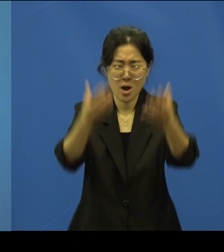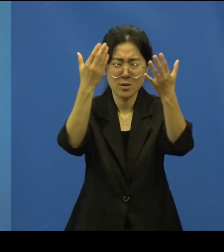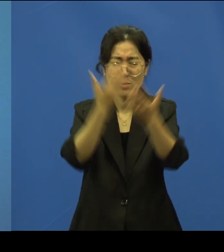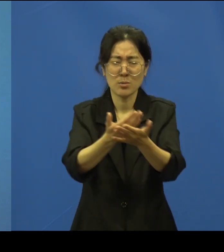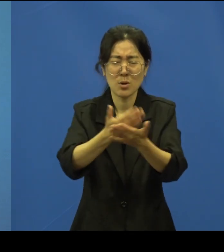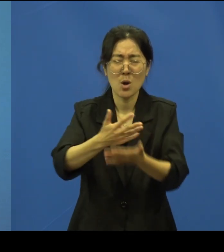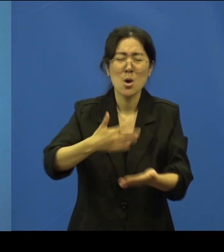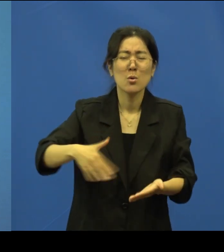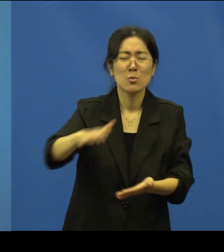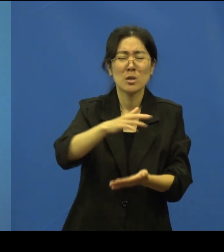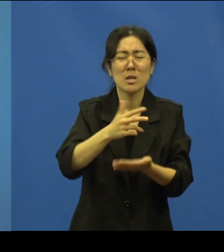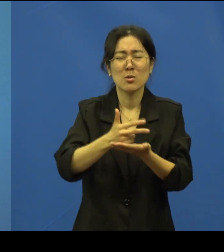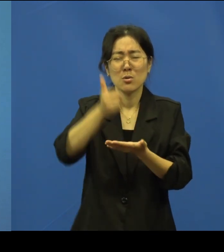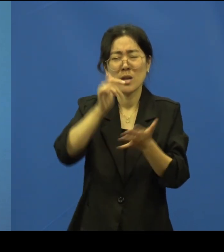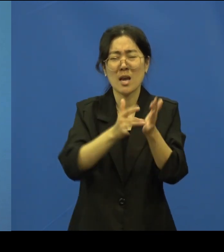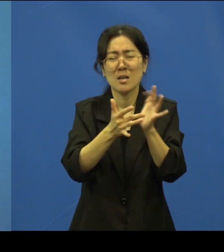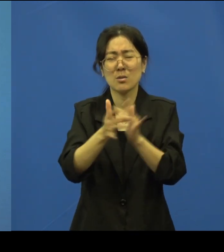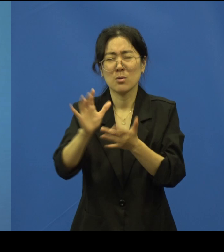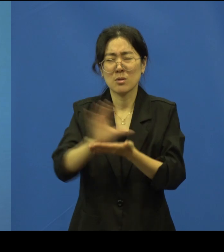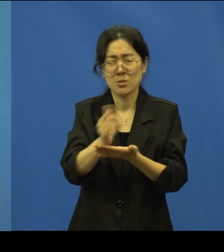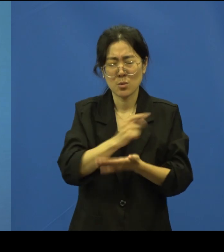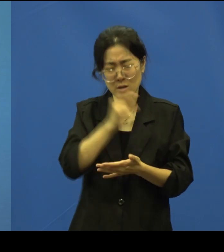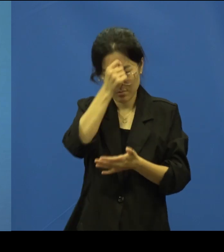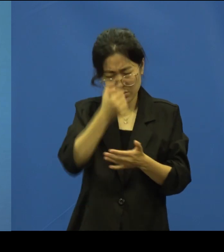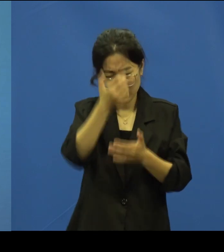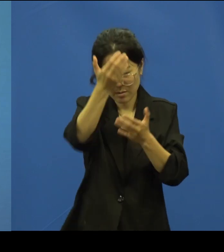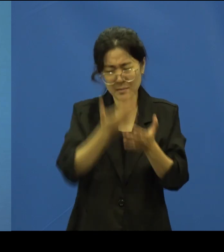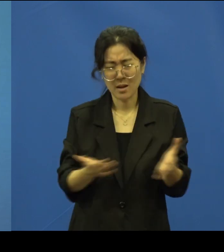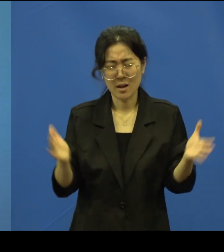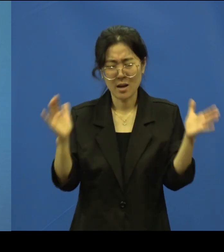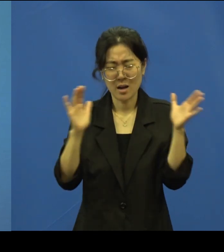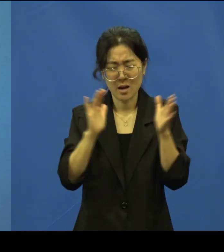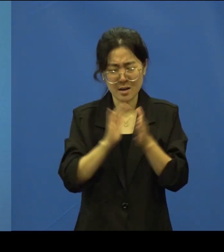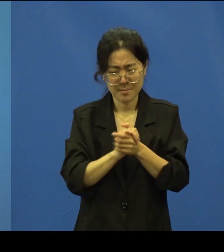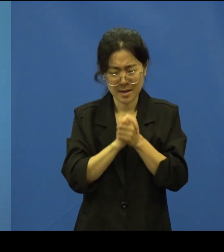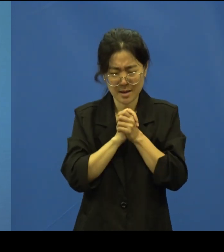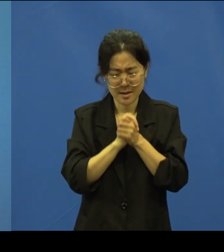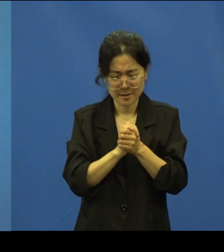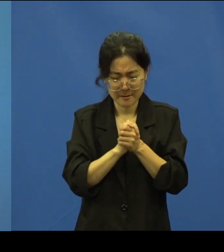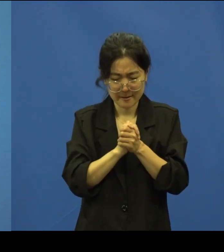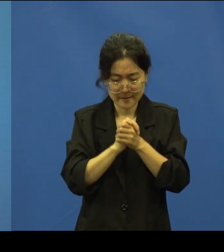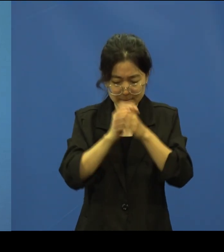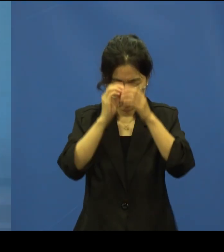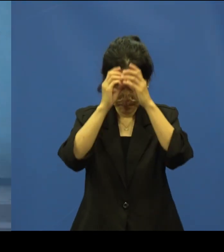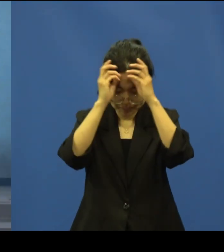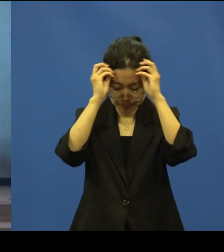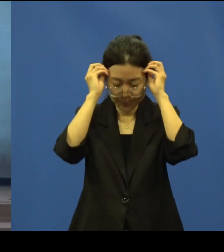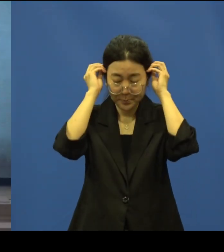주시옵소서. 우리 주 예수님의 이름으로 기도하옵나이다. 아멘.